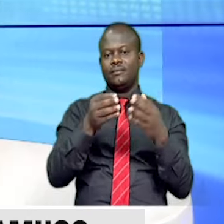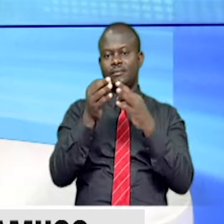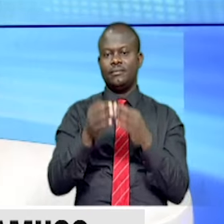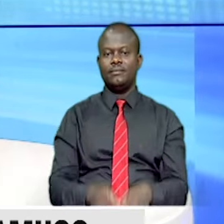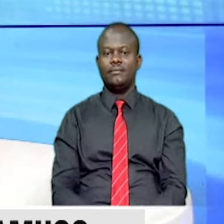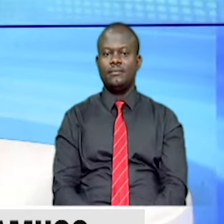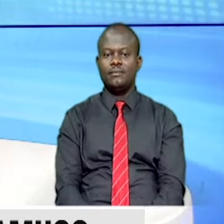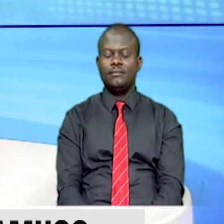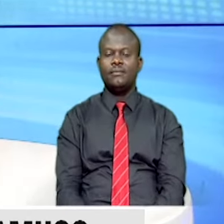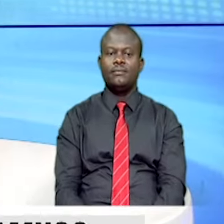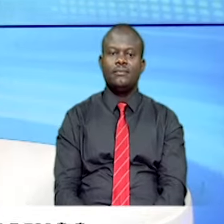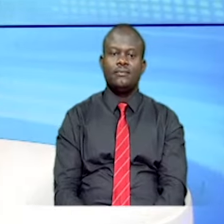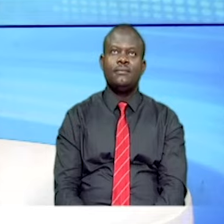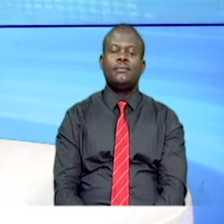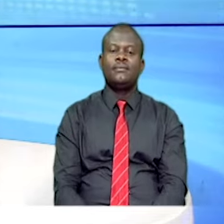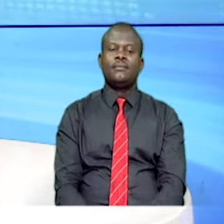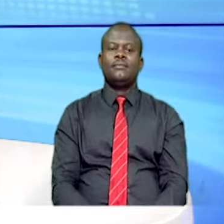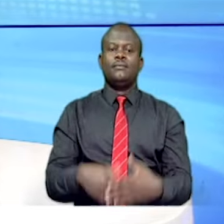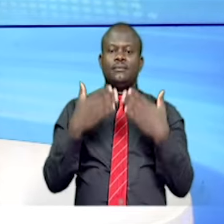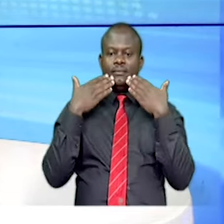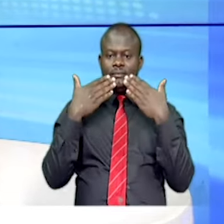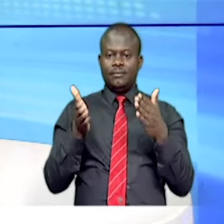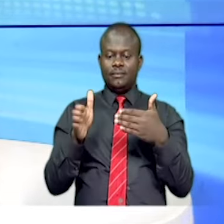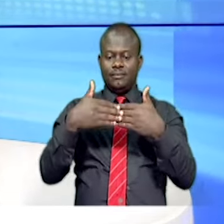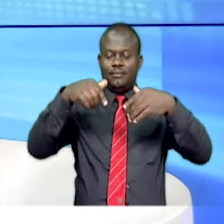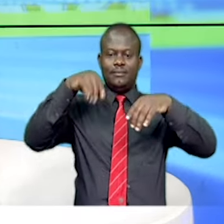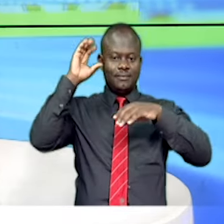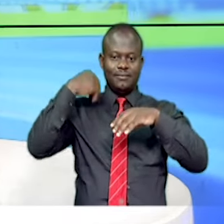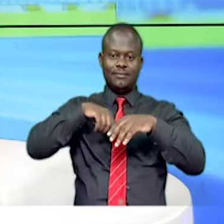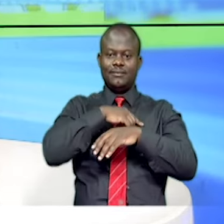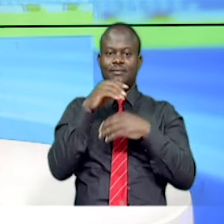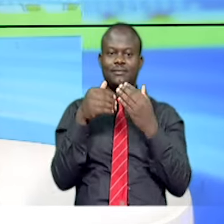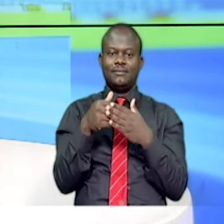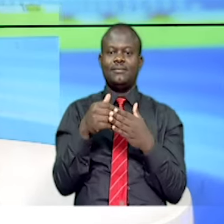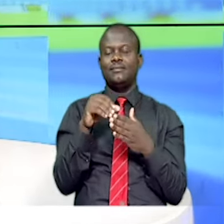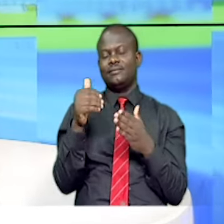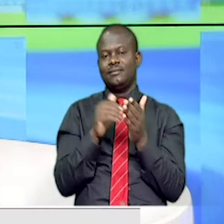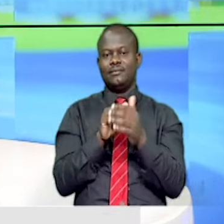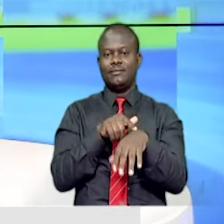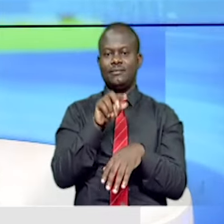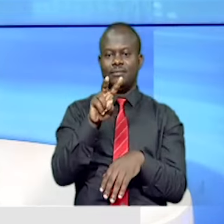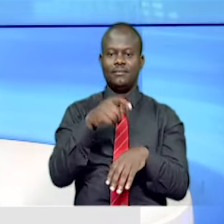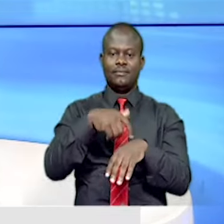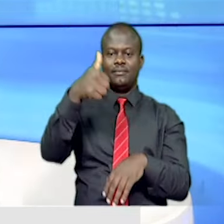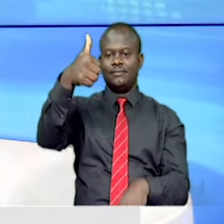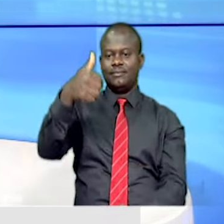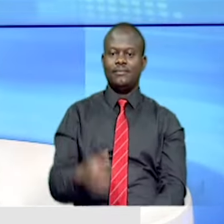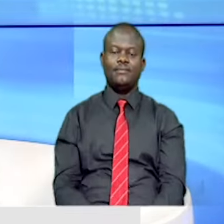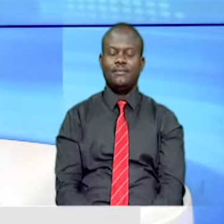abigarukaho. Urakoze cyane, turatsinze. Reka tubare n'ahaduhinira amakuru yacu, ubwo ingisango ni ku isaha 2:00, ibihe byiza.